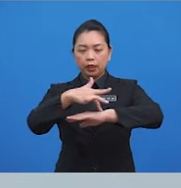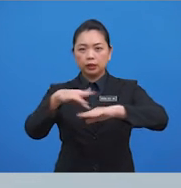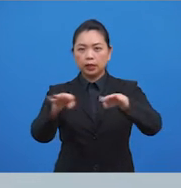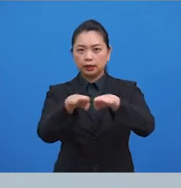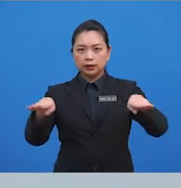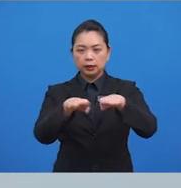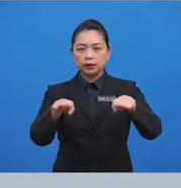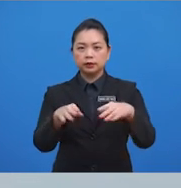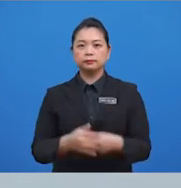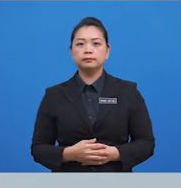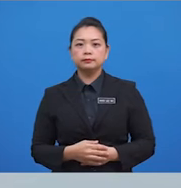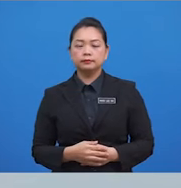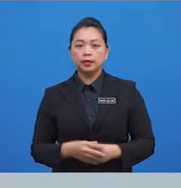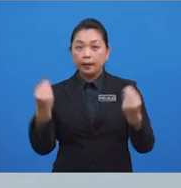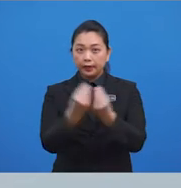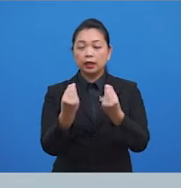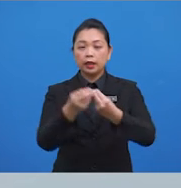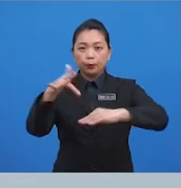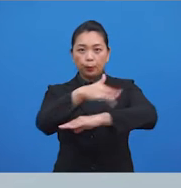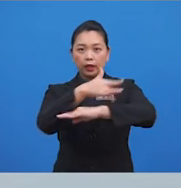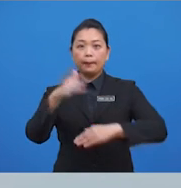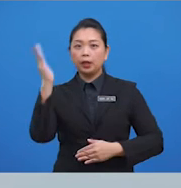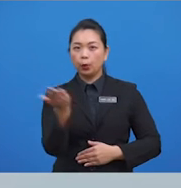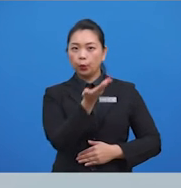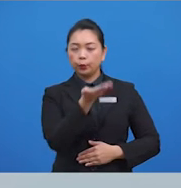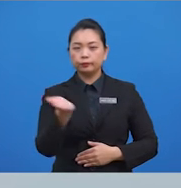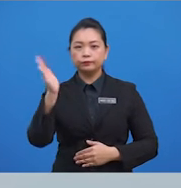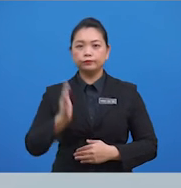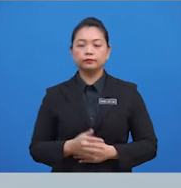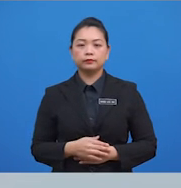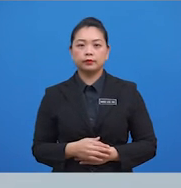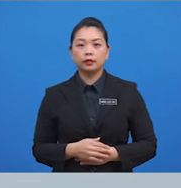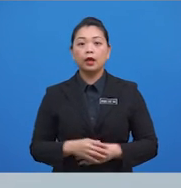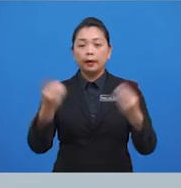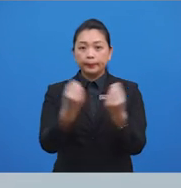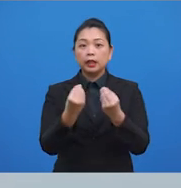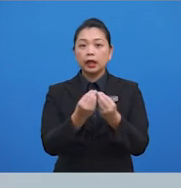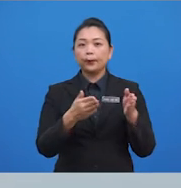bilangan permukaan rata, bilangan permukaan melengkung,